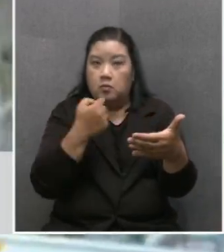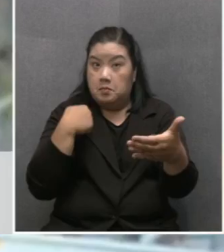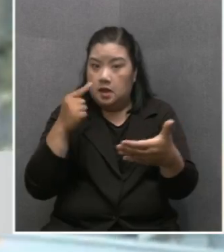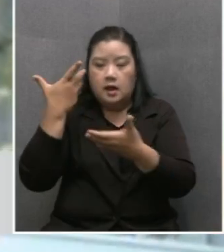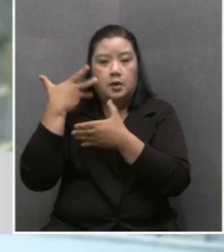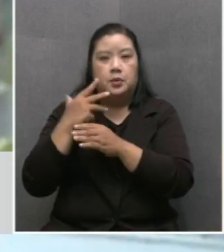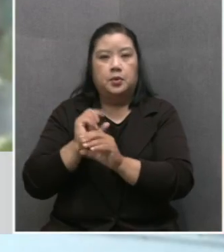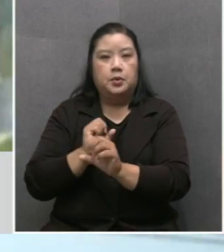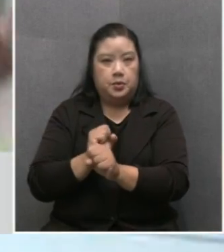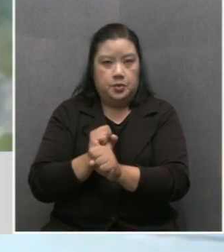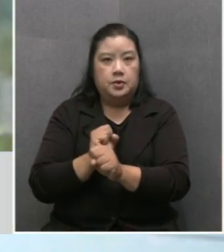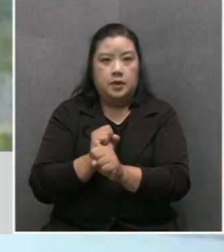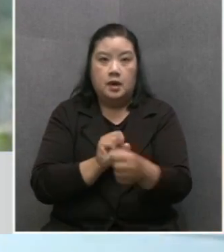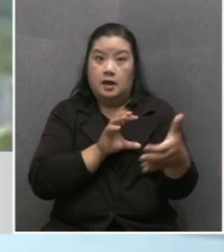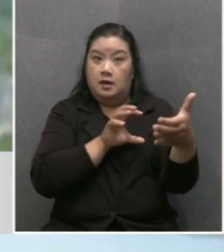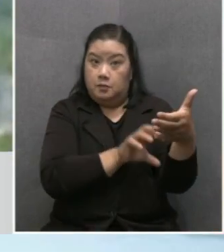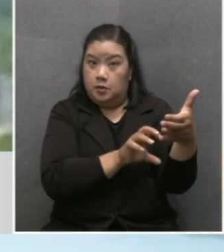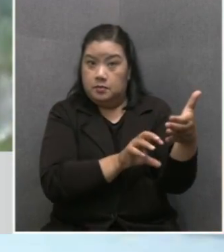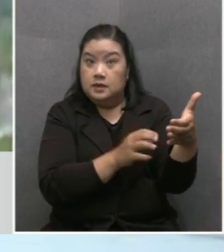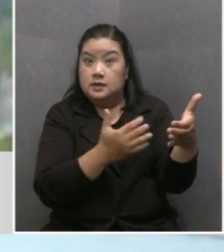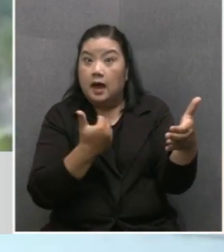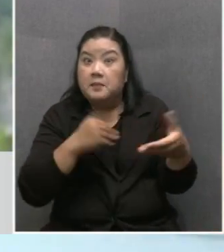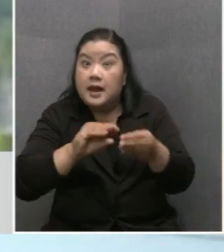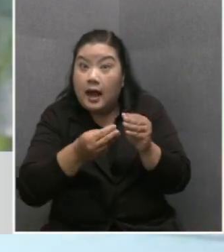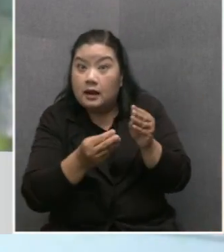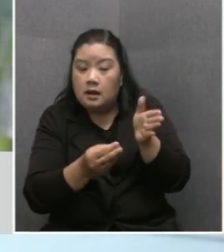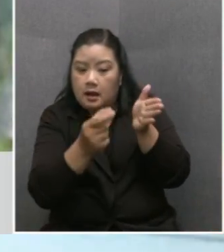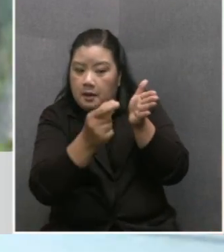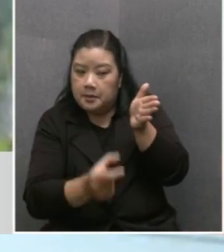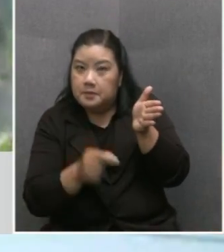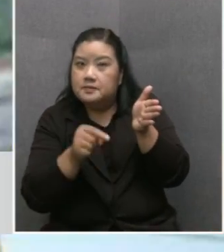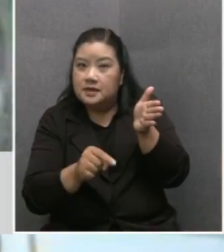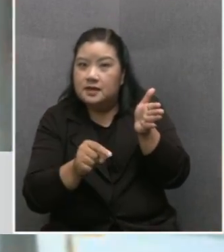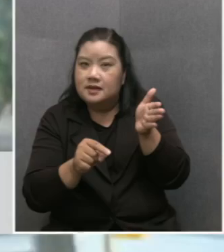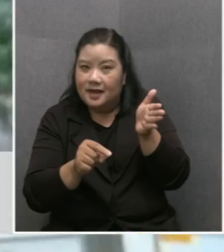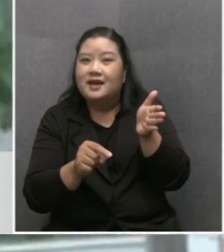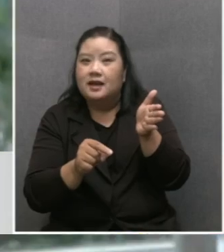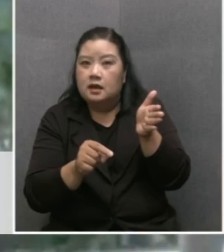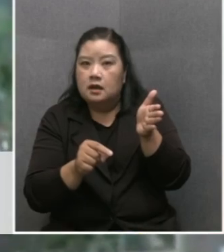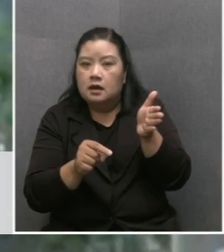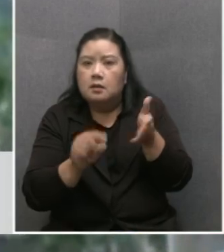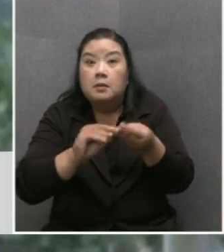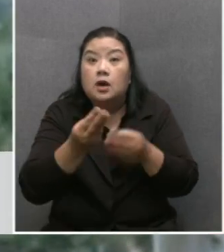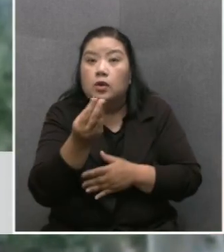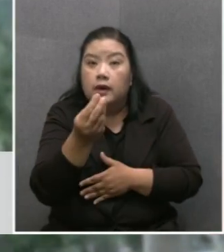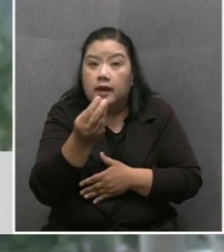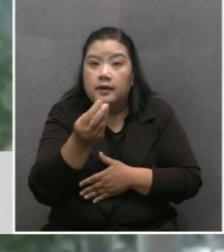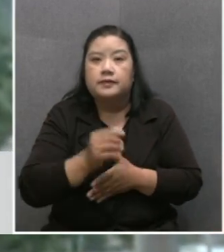ยพุ่มและมีเบอร์กำกับด้วยสำหรับพรรคประชาธิปัตย์พรรคประชาธิปัตย์เบอร์ไรครับ